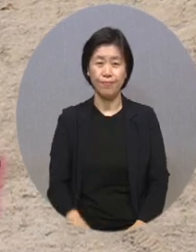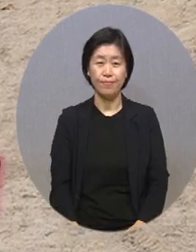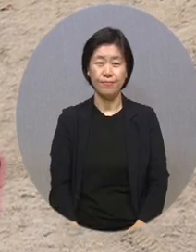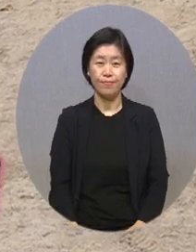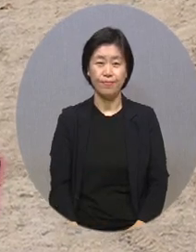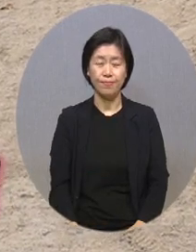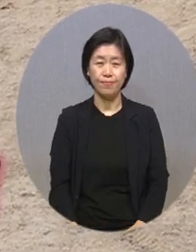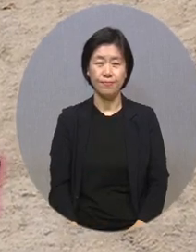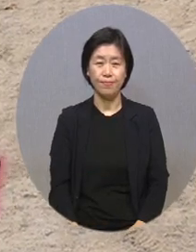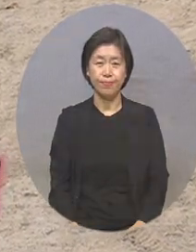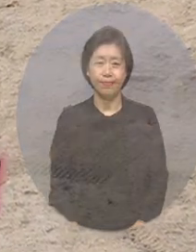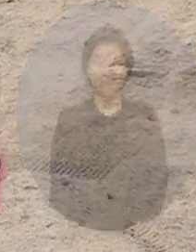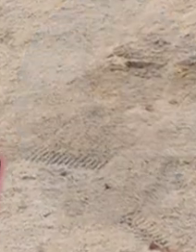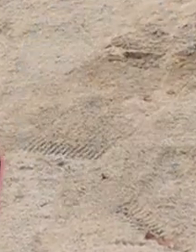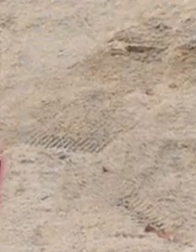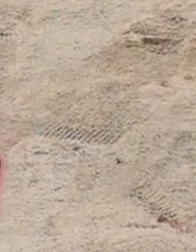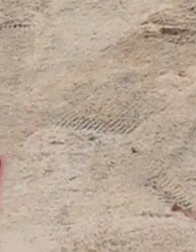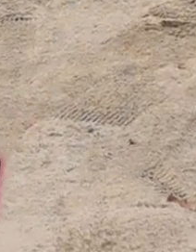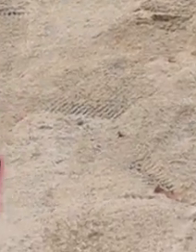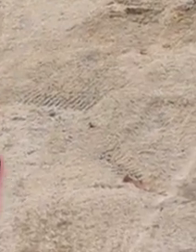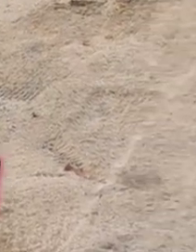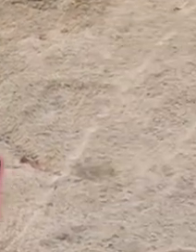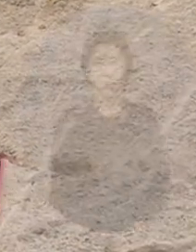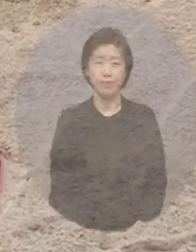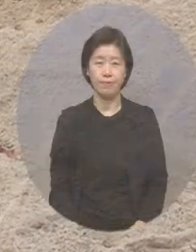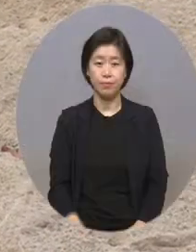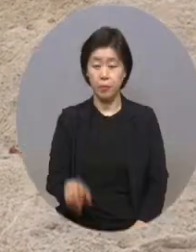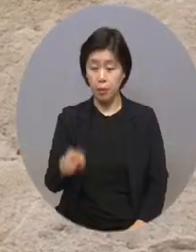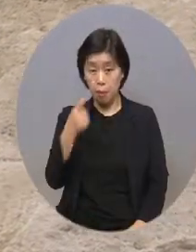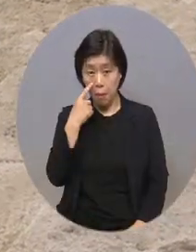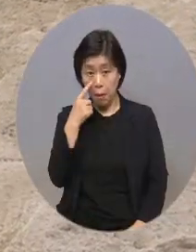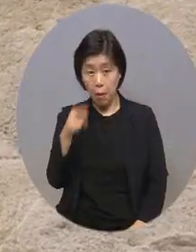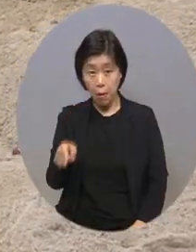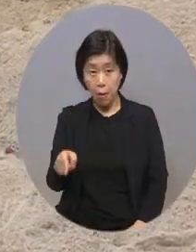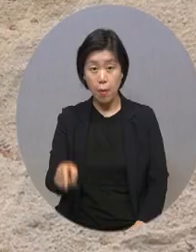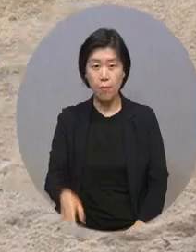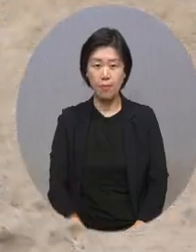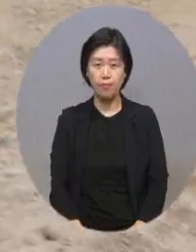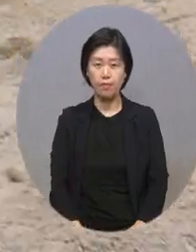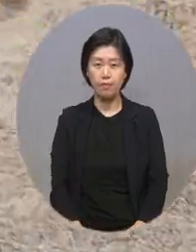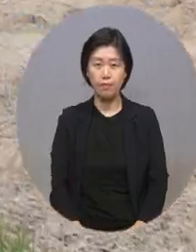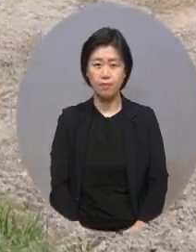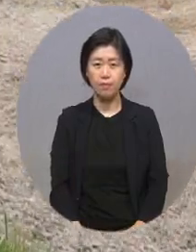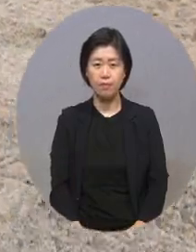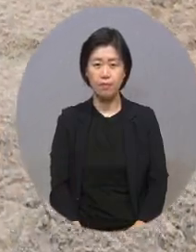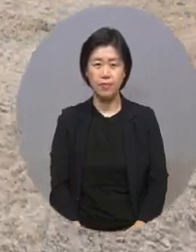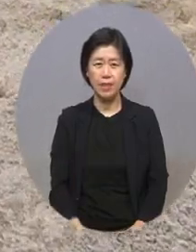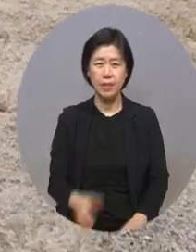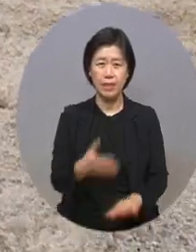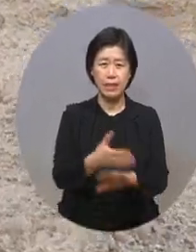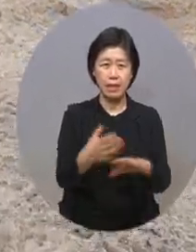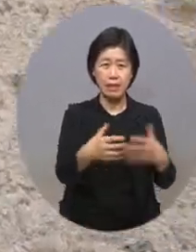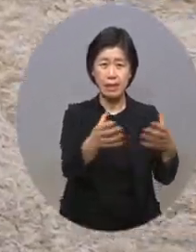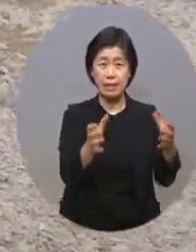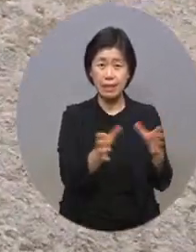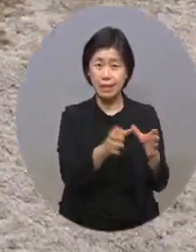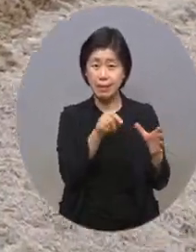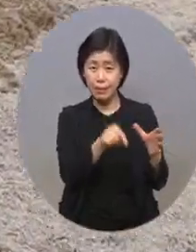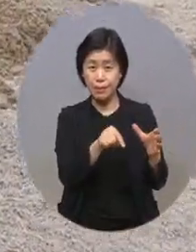네. 자 여기 보시면은 이제 그 다른 팀의 희생당한